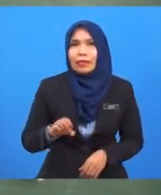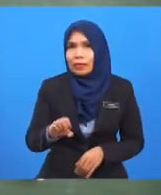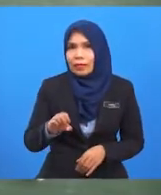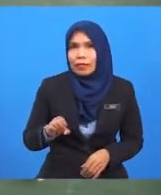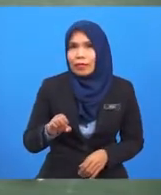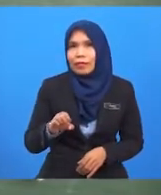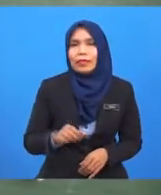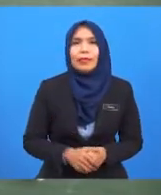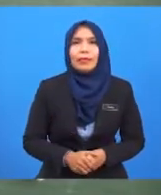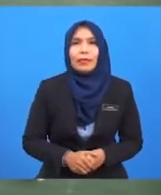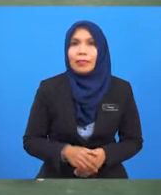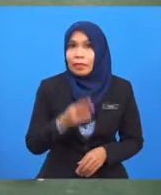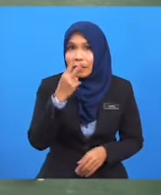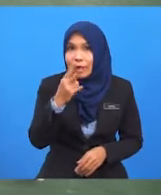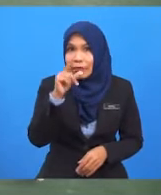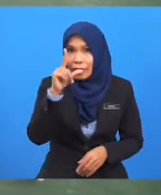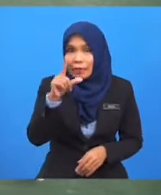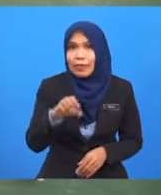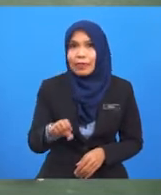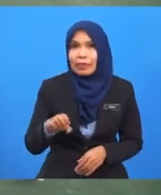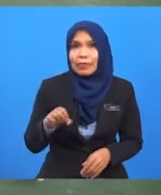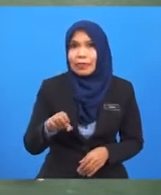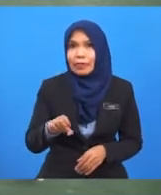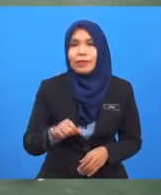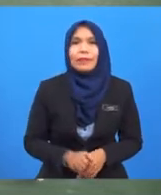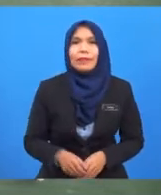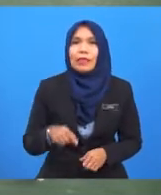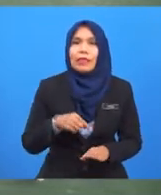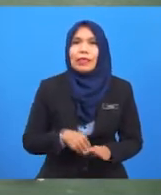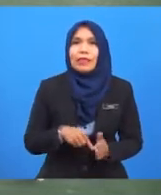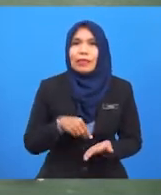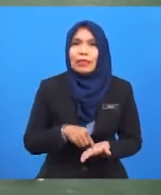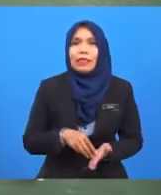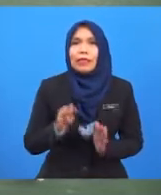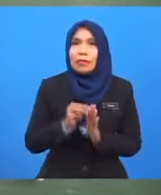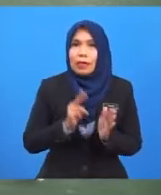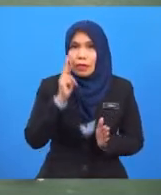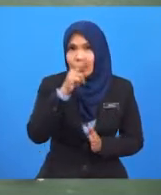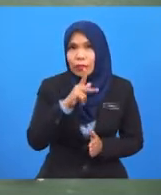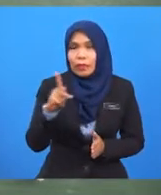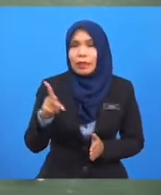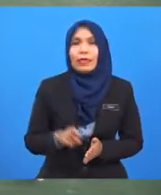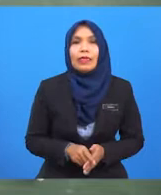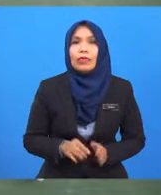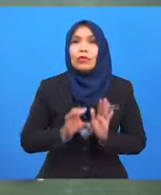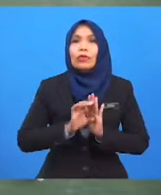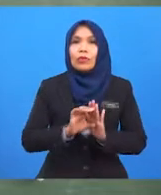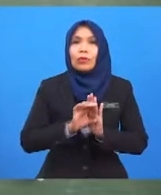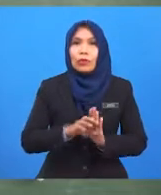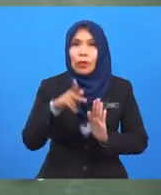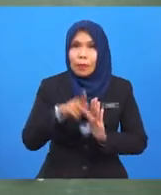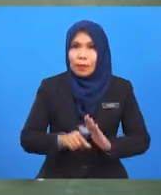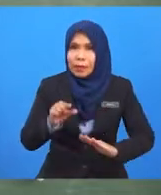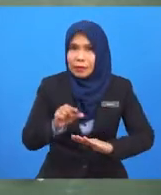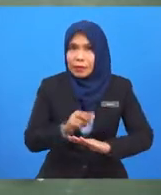Pernahkah kamu melihat gear? Ini merupakan contoh-contoh penggunaan gear